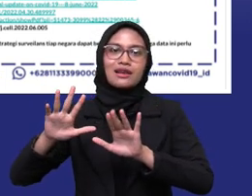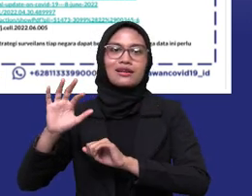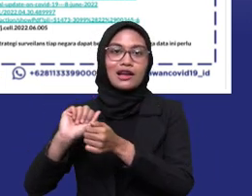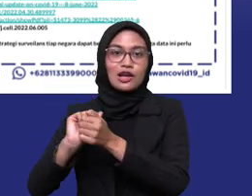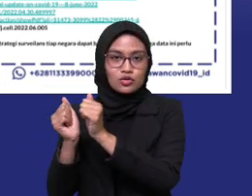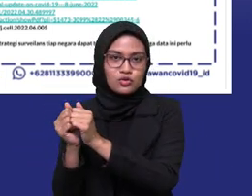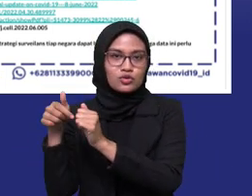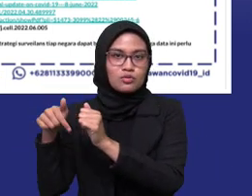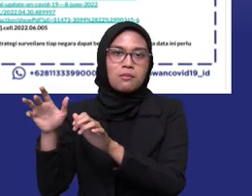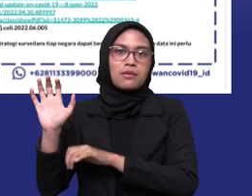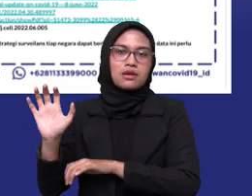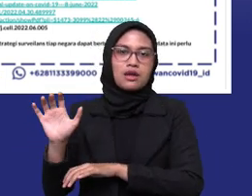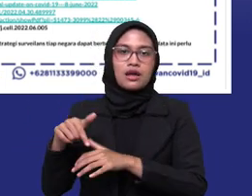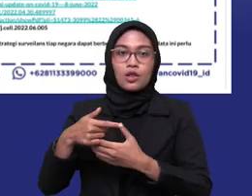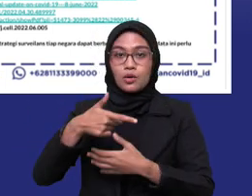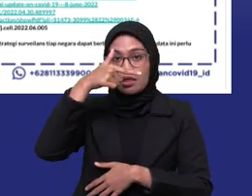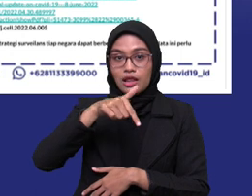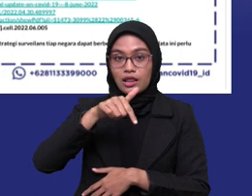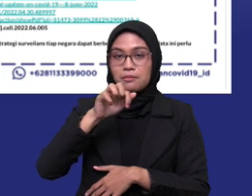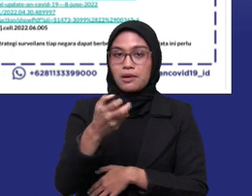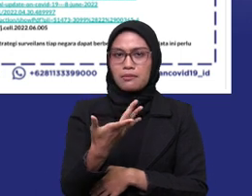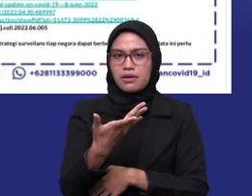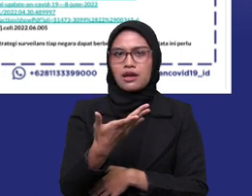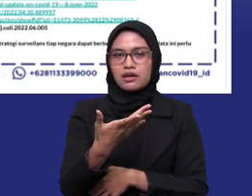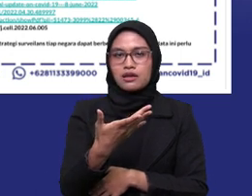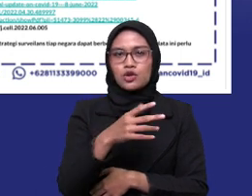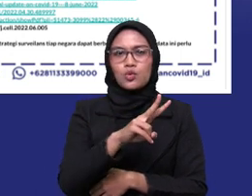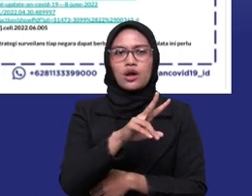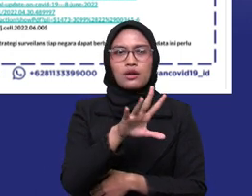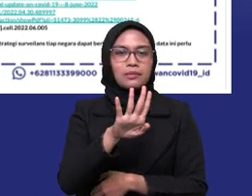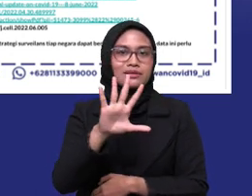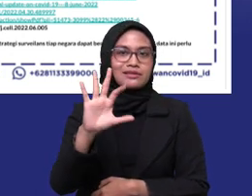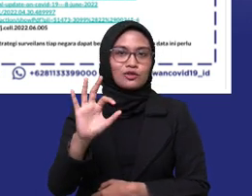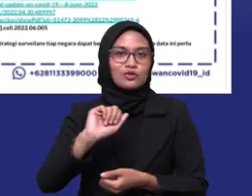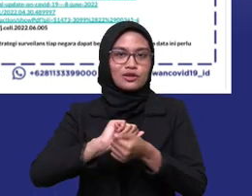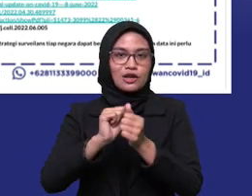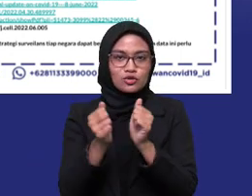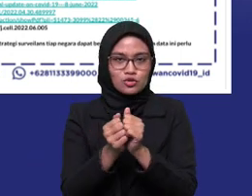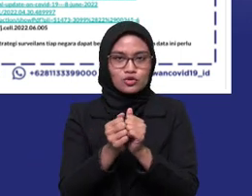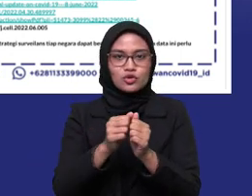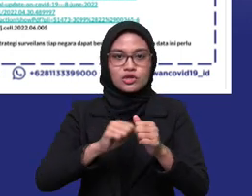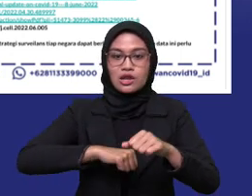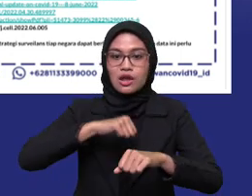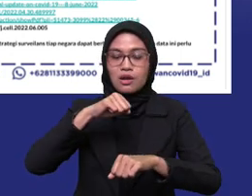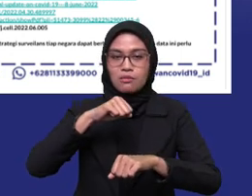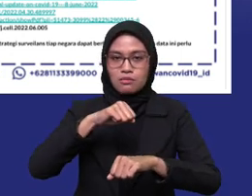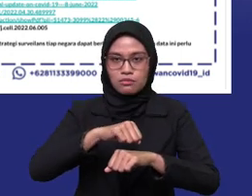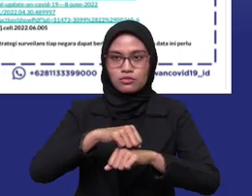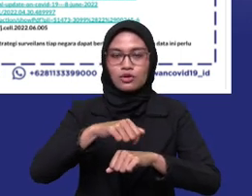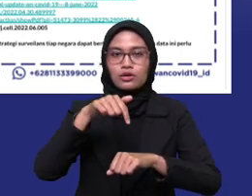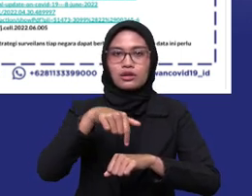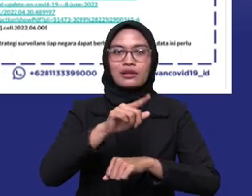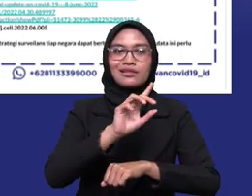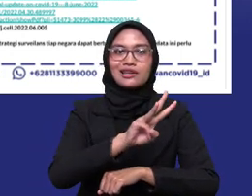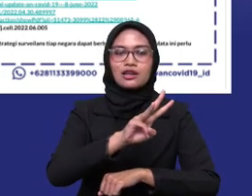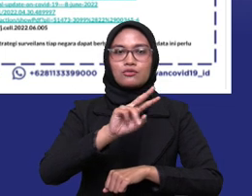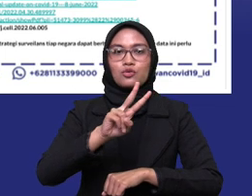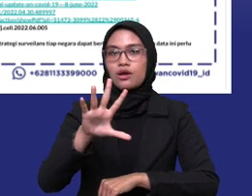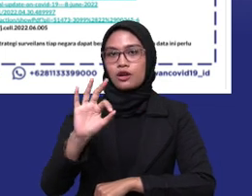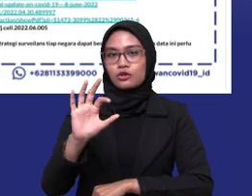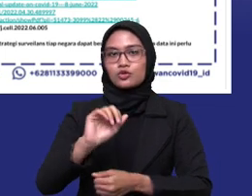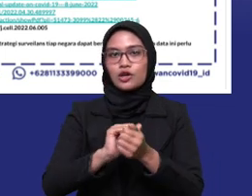sedangkan Thailand 2474 kasus Singapura 3128